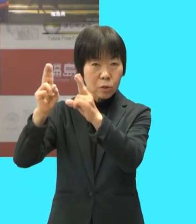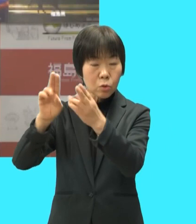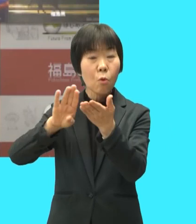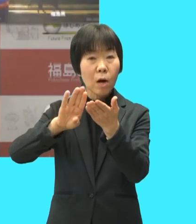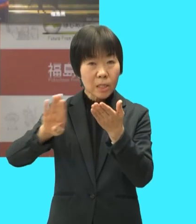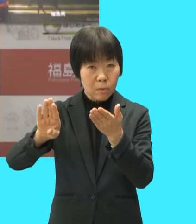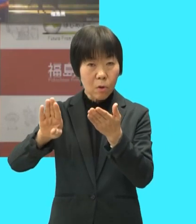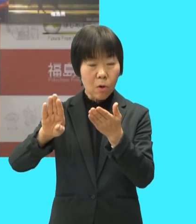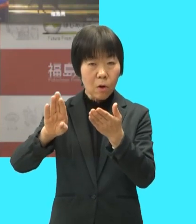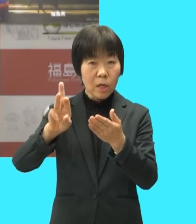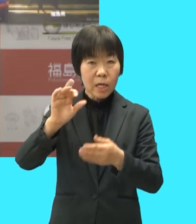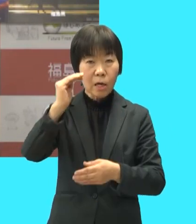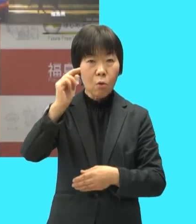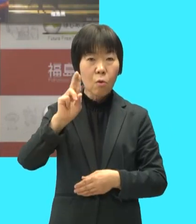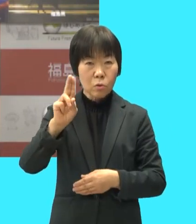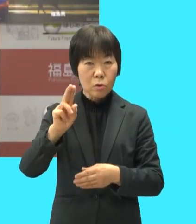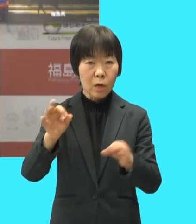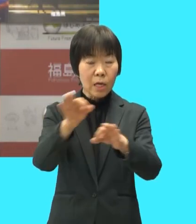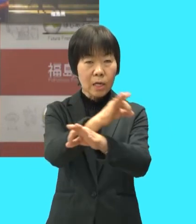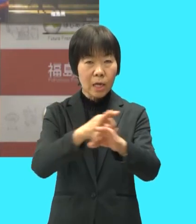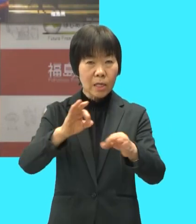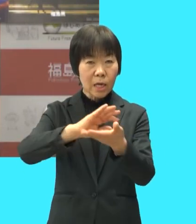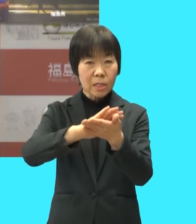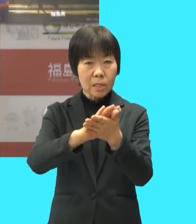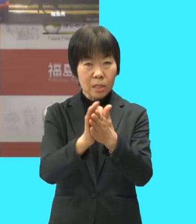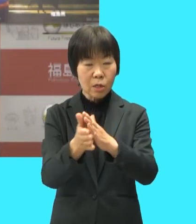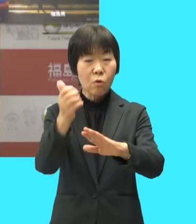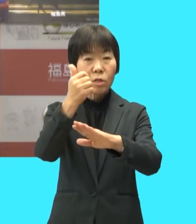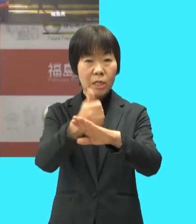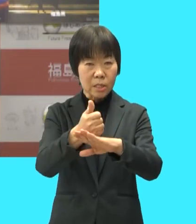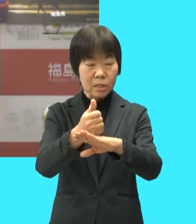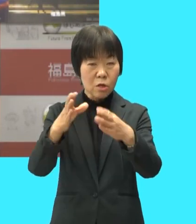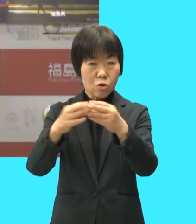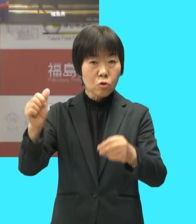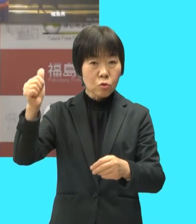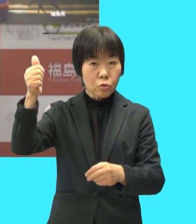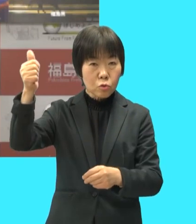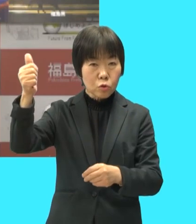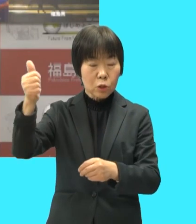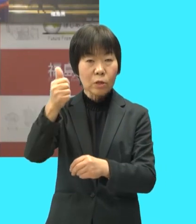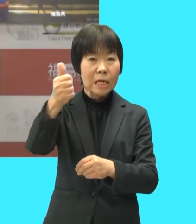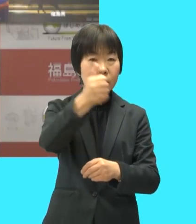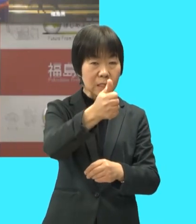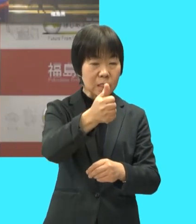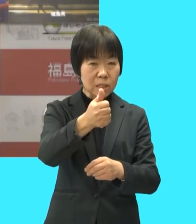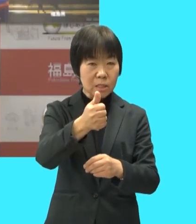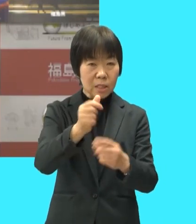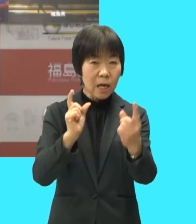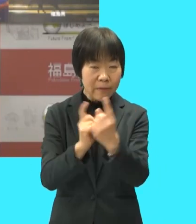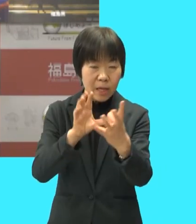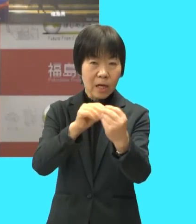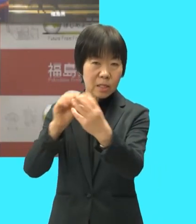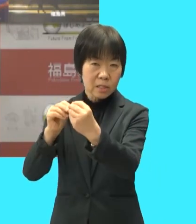ず、世耕経済産業大臣をはじめ国の要人の方に直接お話をしてき